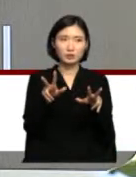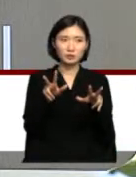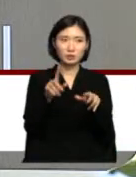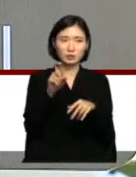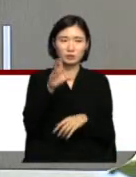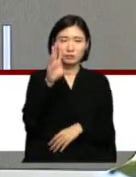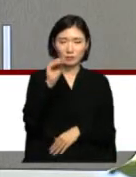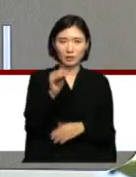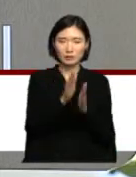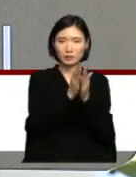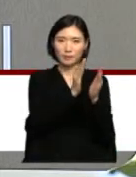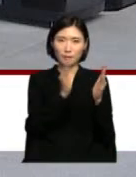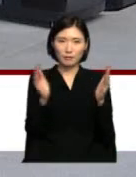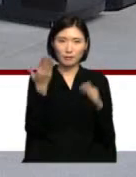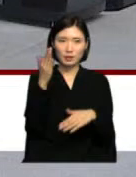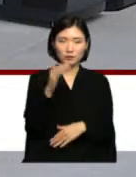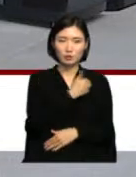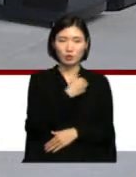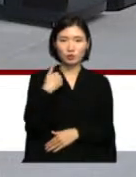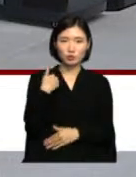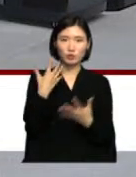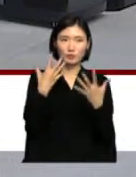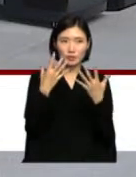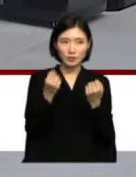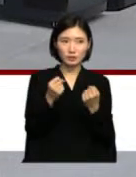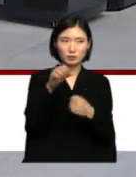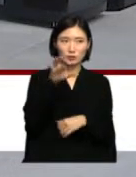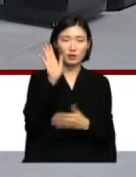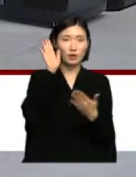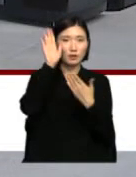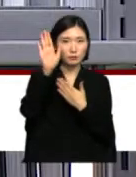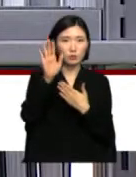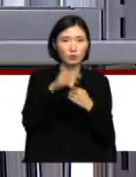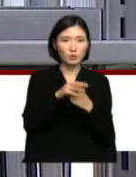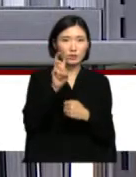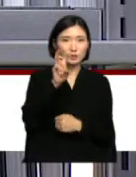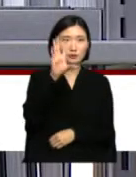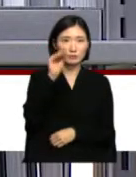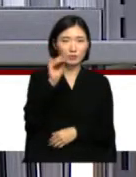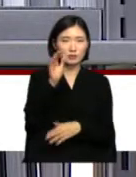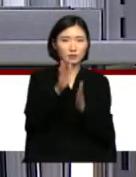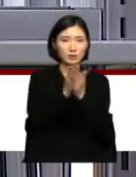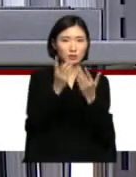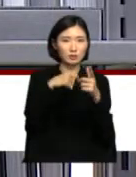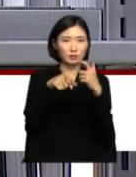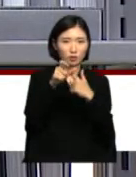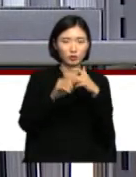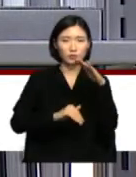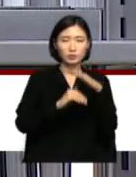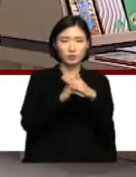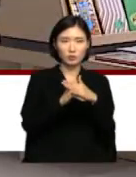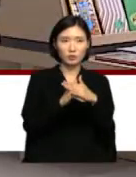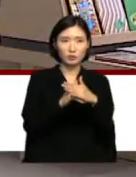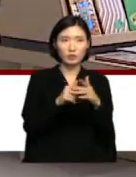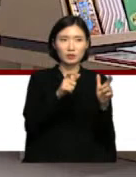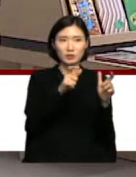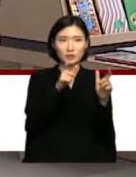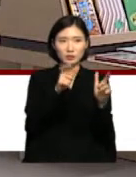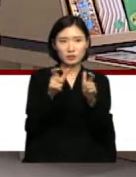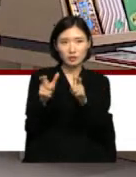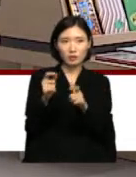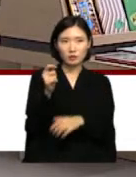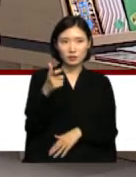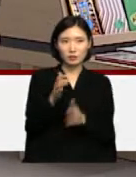권의 장서가 비치됐지만 여유 공간이 많은 열람실은 앞으로도 30만 권의 책을 더 드리고 지역 작은 도서관과의